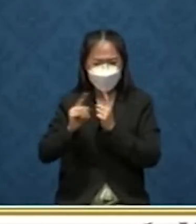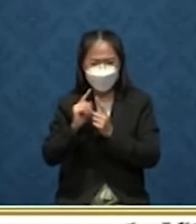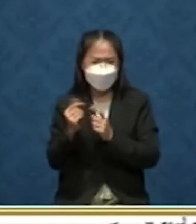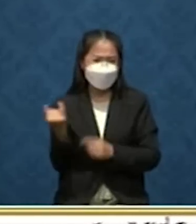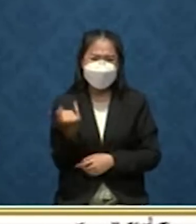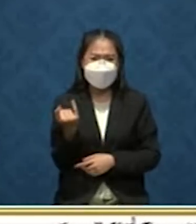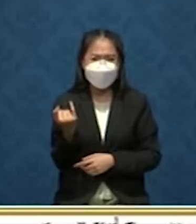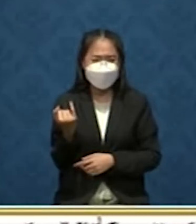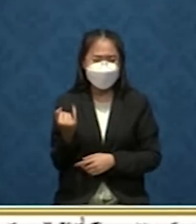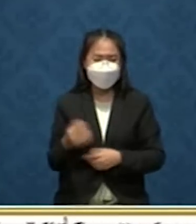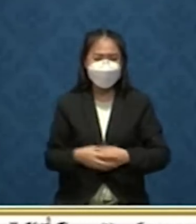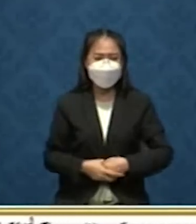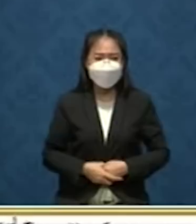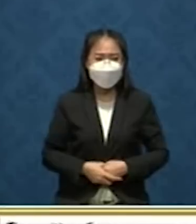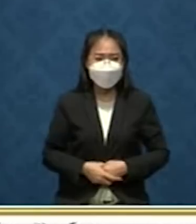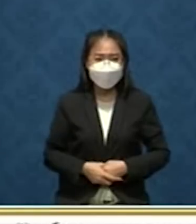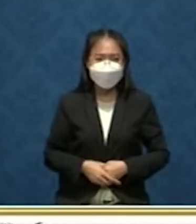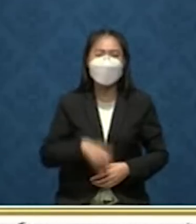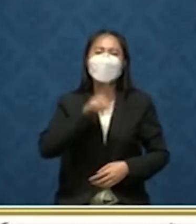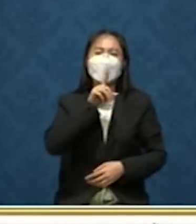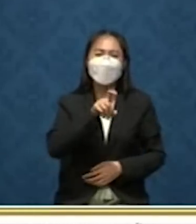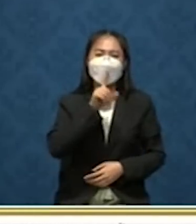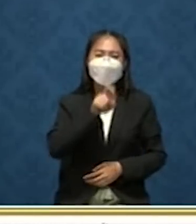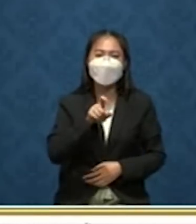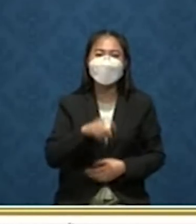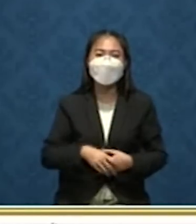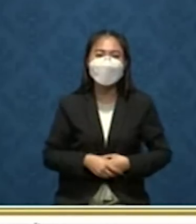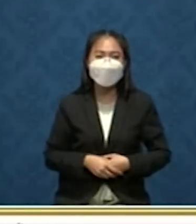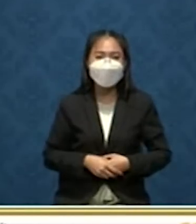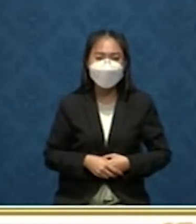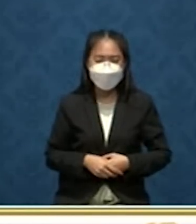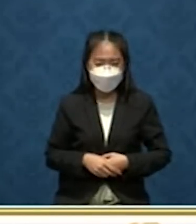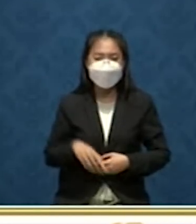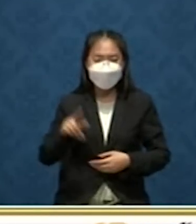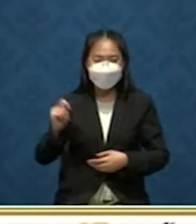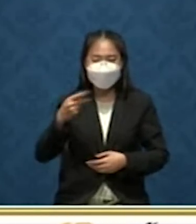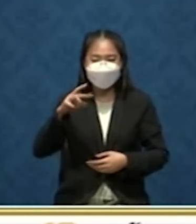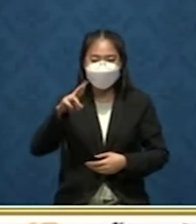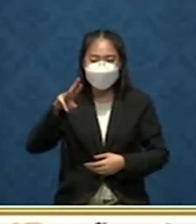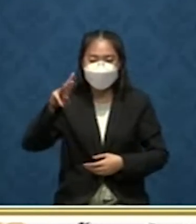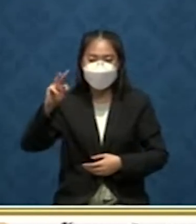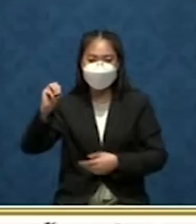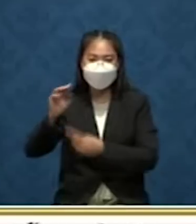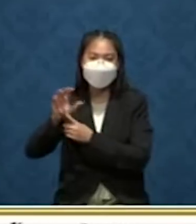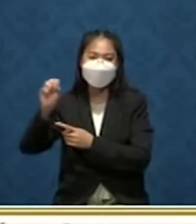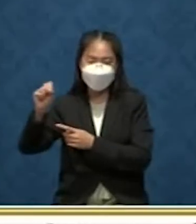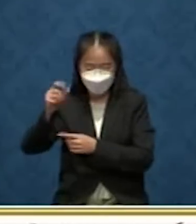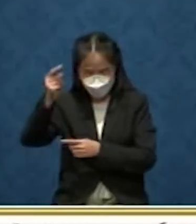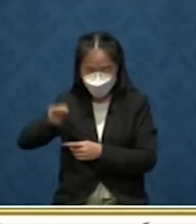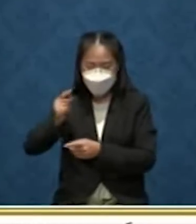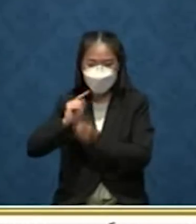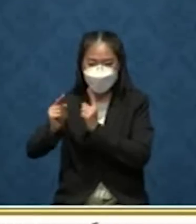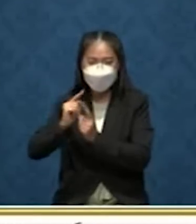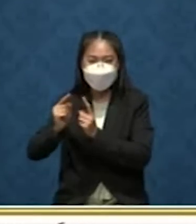แล้วถามว่า คุณธรumanัตย์ ก็คงจะเป็คนที่ประสารให้แล้วใทางกับการผลเอกเป